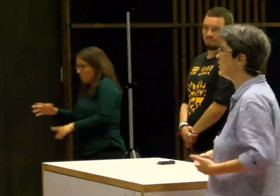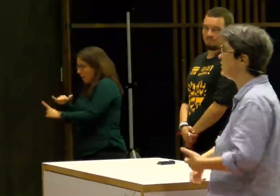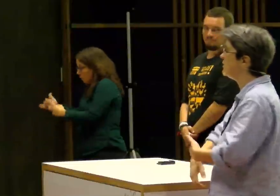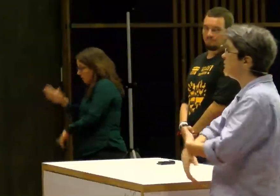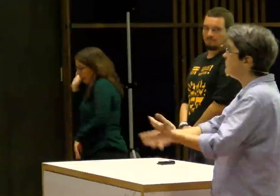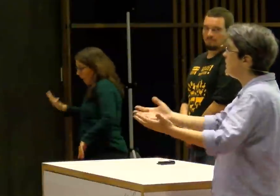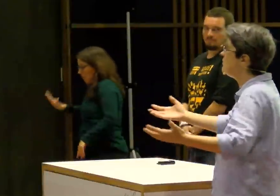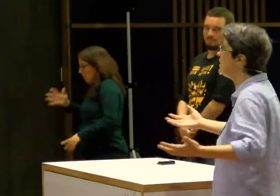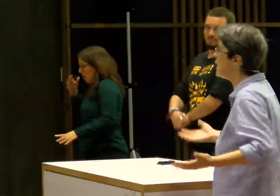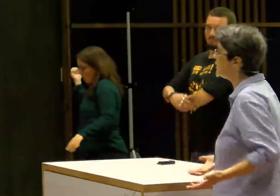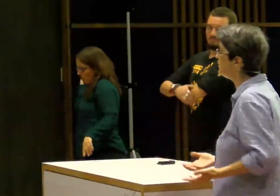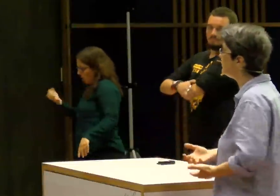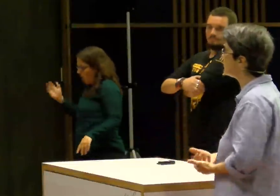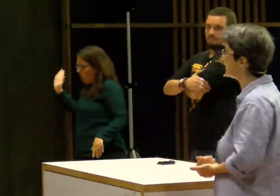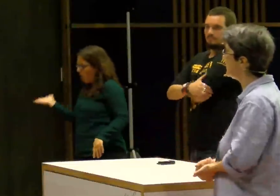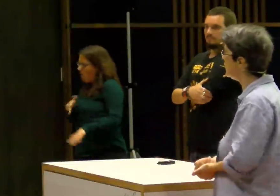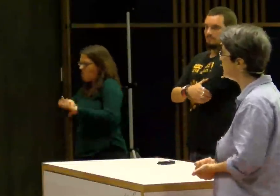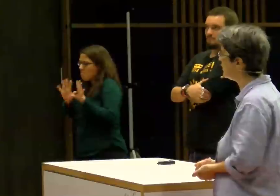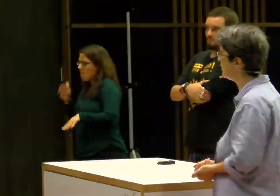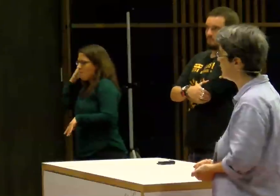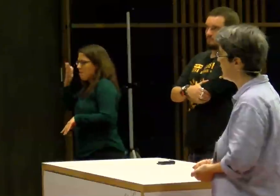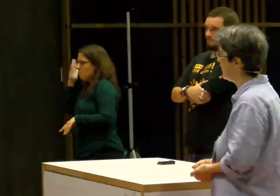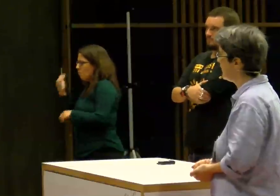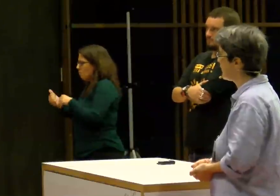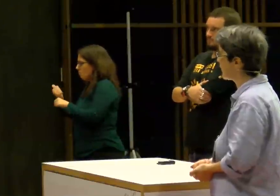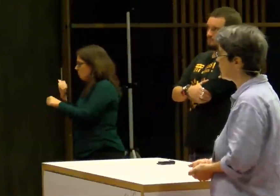massacre 1000 milliards d'animaux chaque année